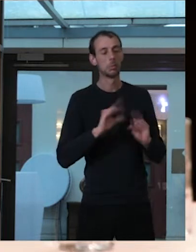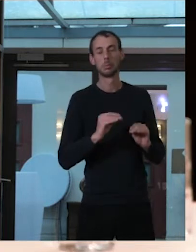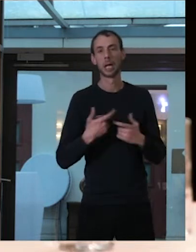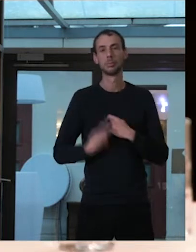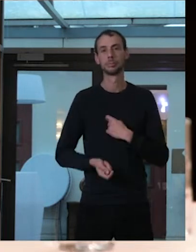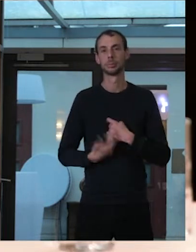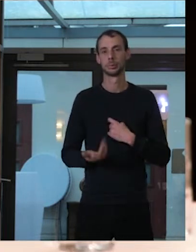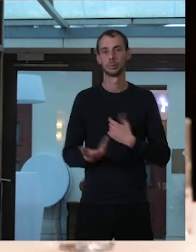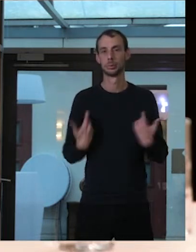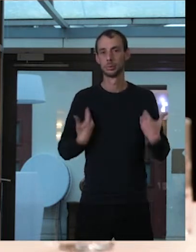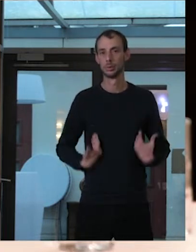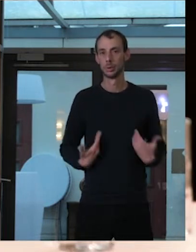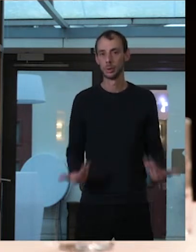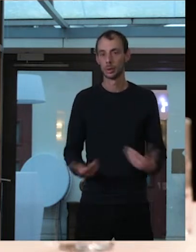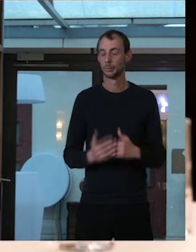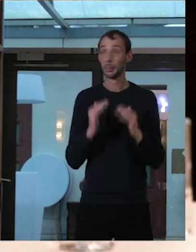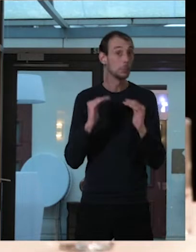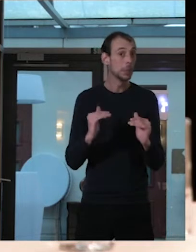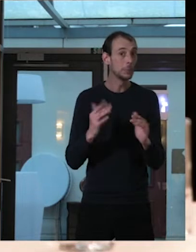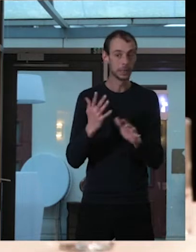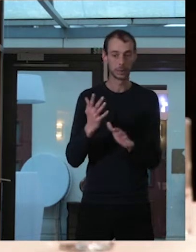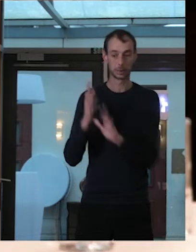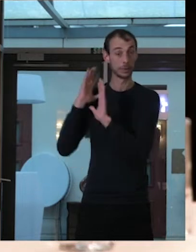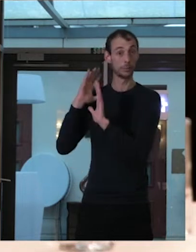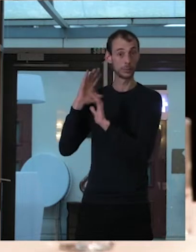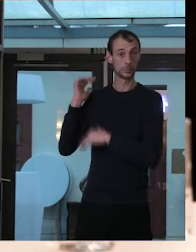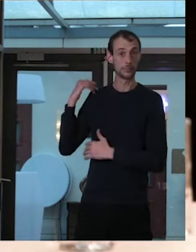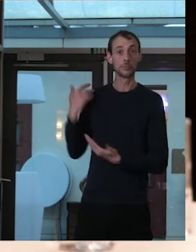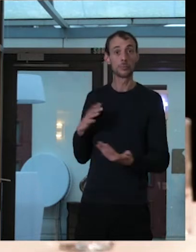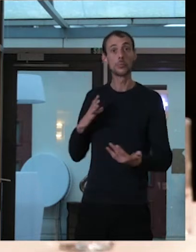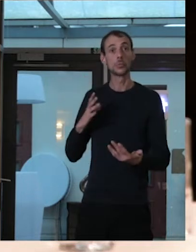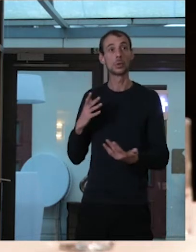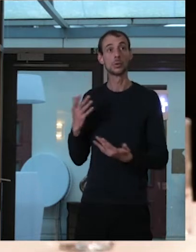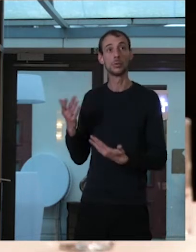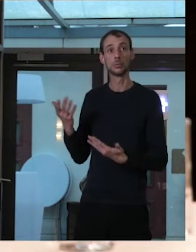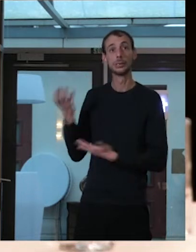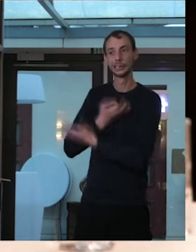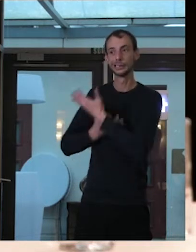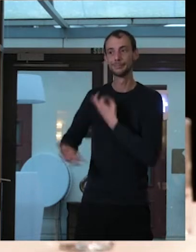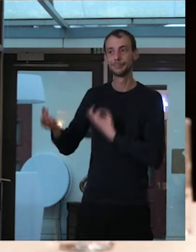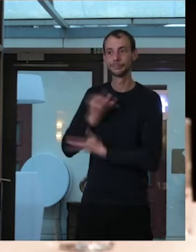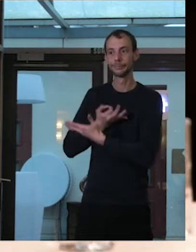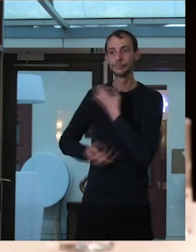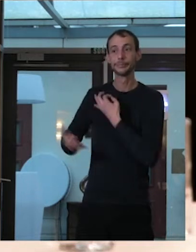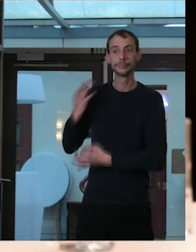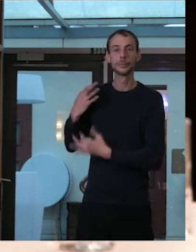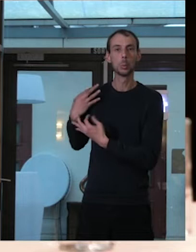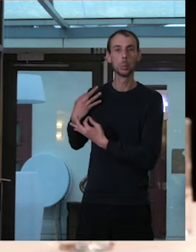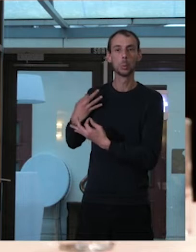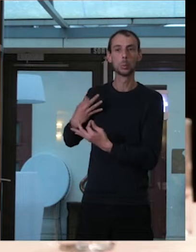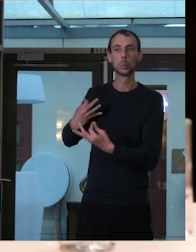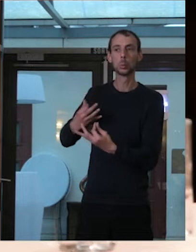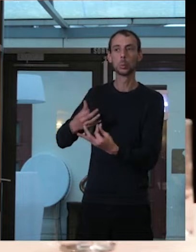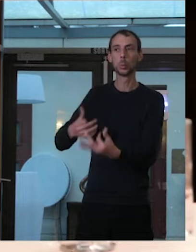même si c'était il y a 10 ans, en fait le fait d'avoir eu ces remarques assez régulièrement, ben, ça rentre quand même